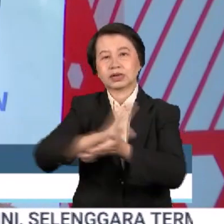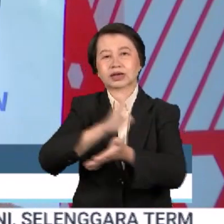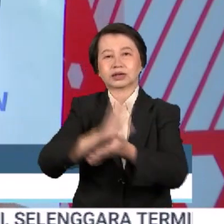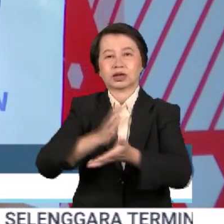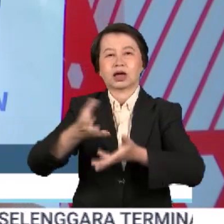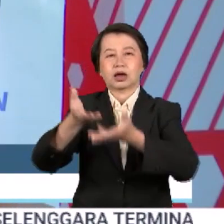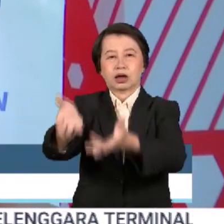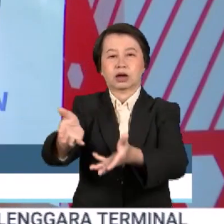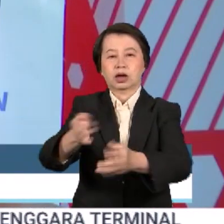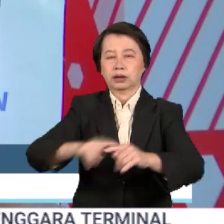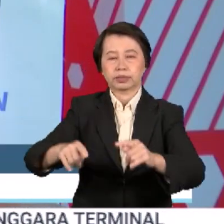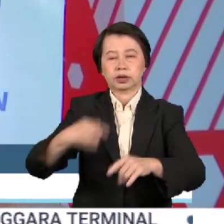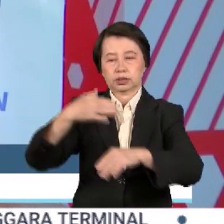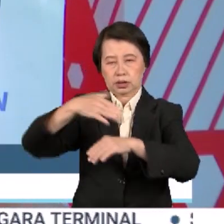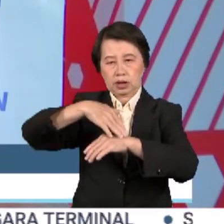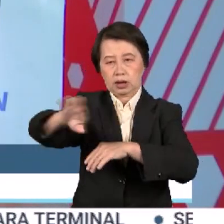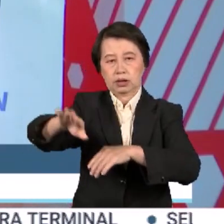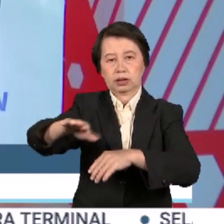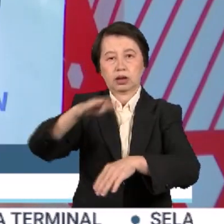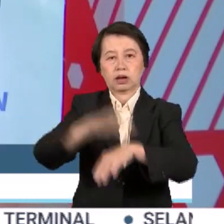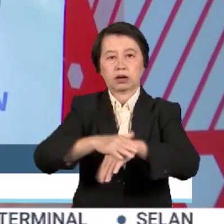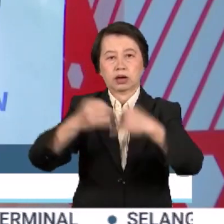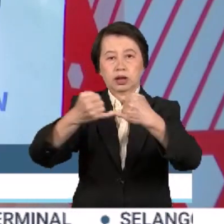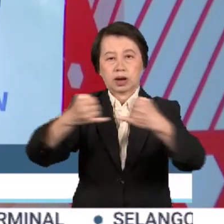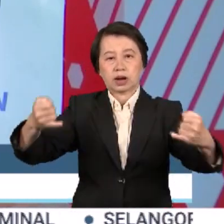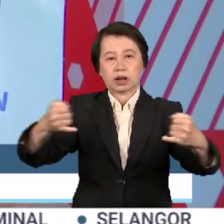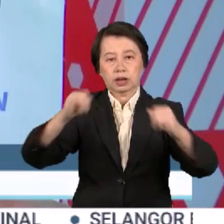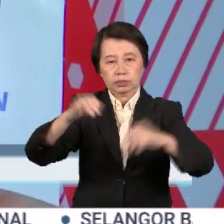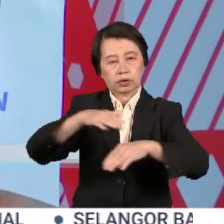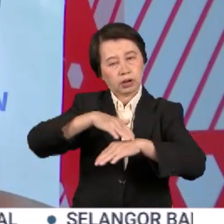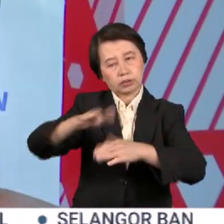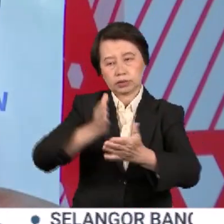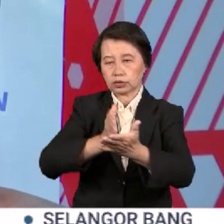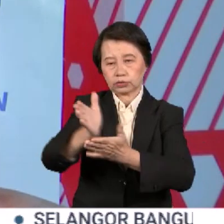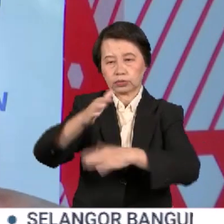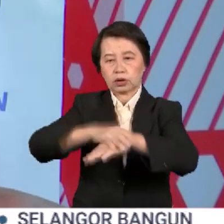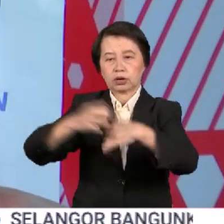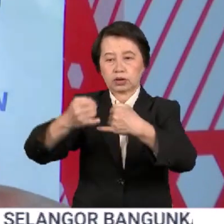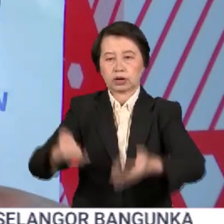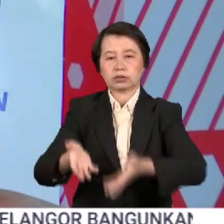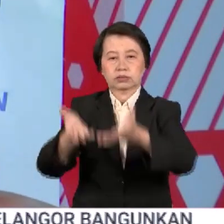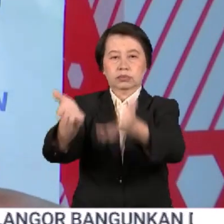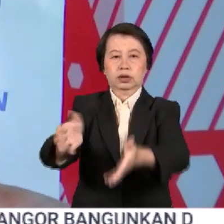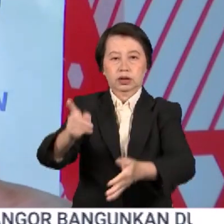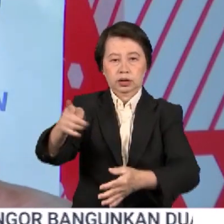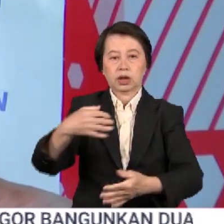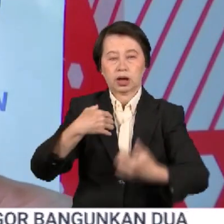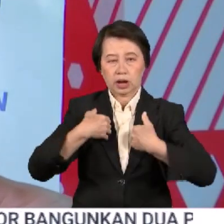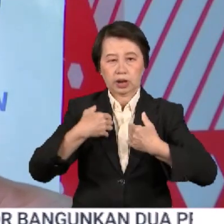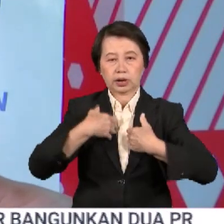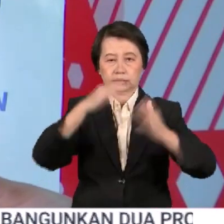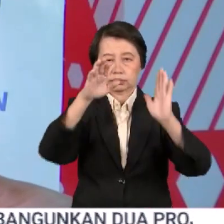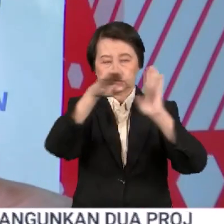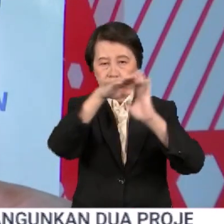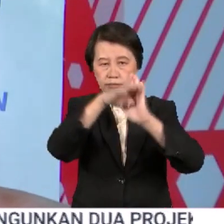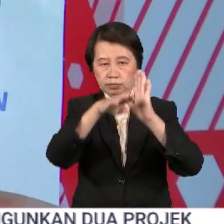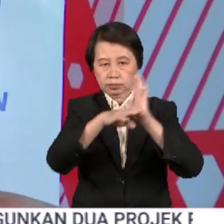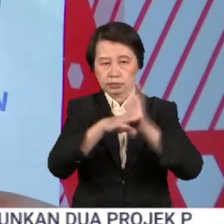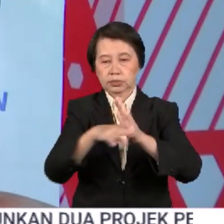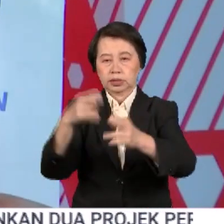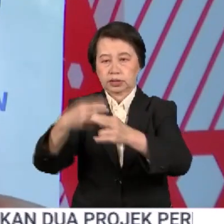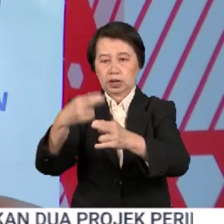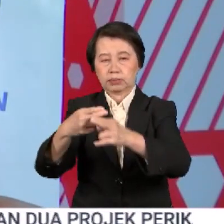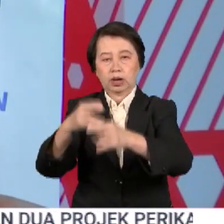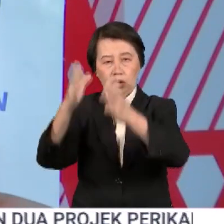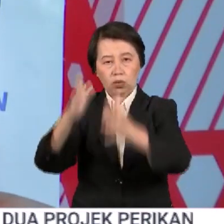tetapi kita antar secara online jadi kita boleh antar terus dan kita hadirlah nama pemain itu